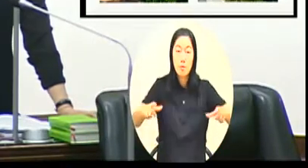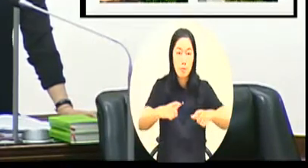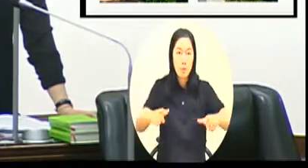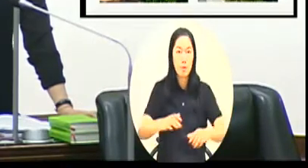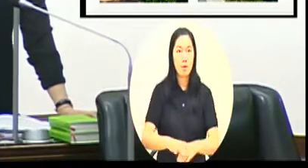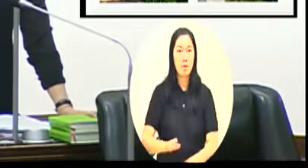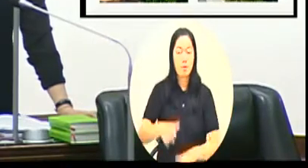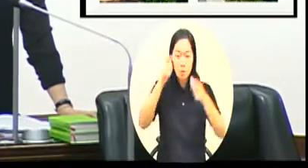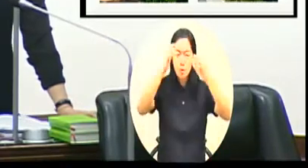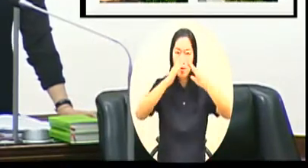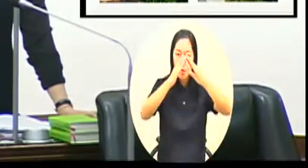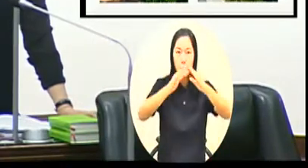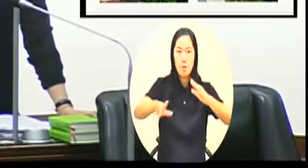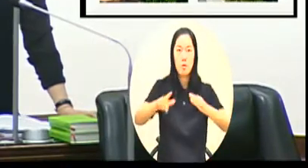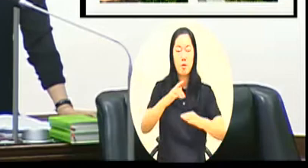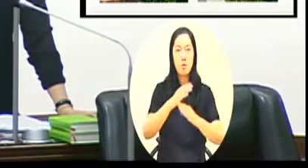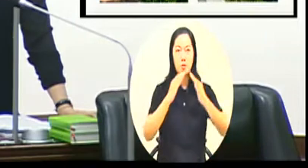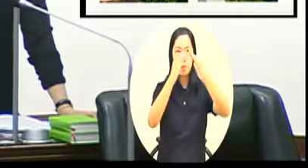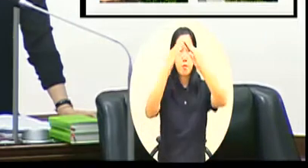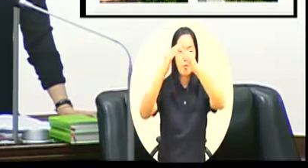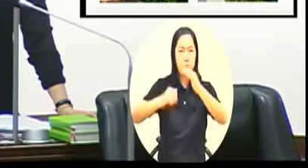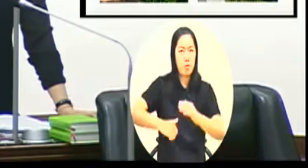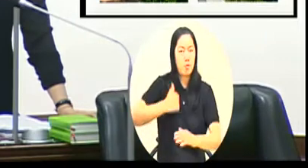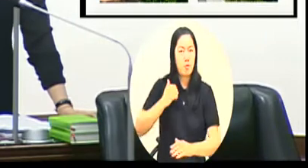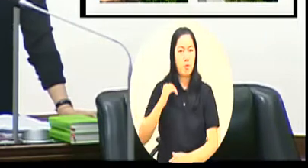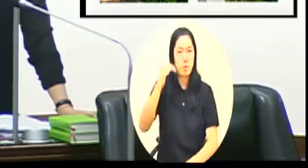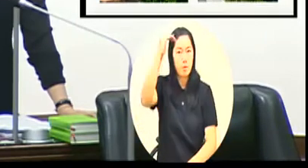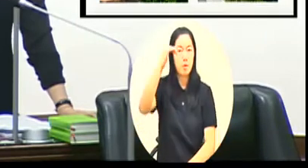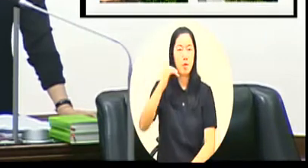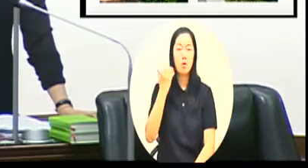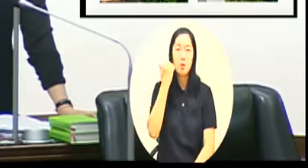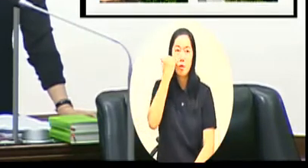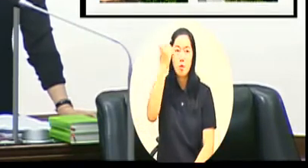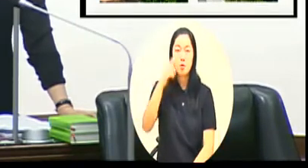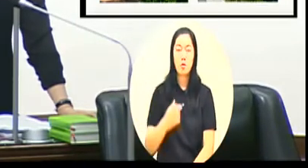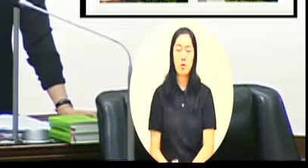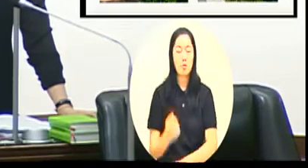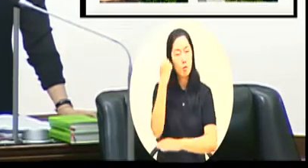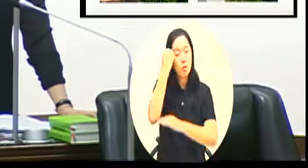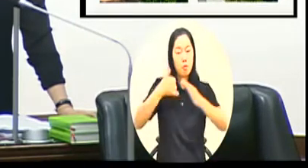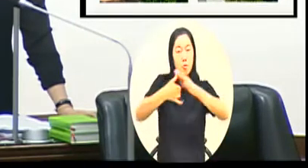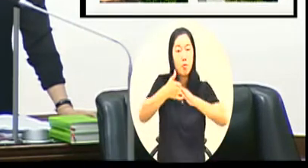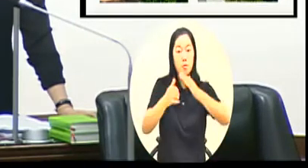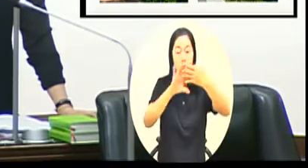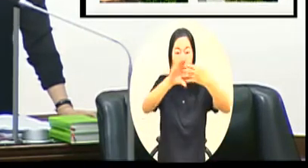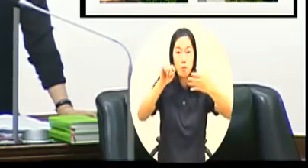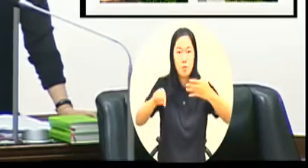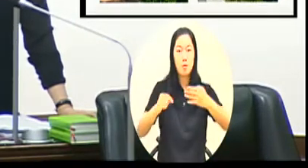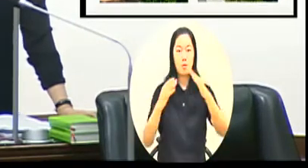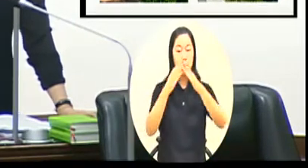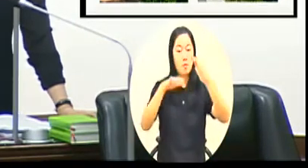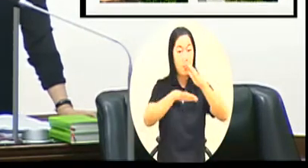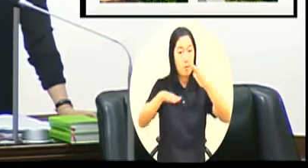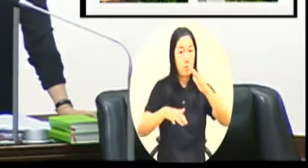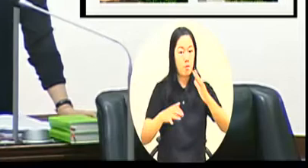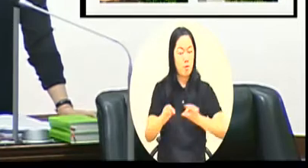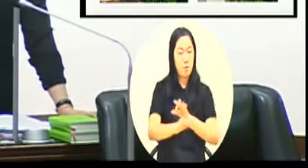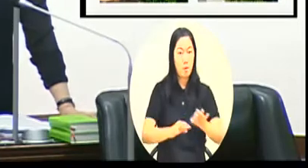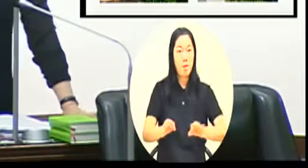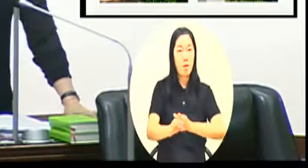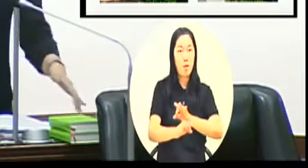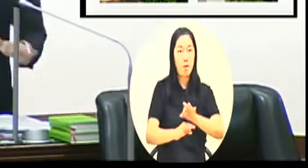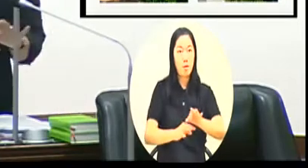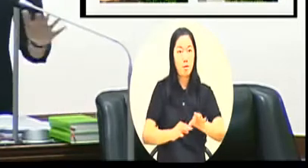得非常非常的高。那如果是早期住到透天的房子哈，大概他家庭的经济都是